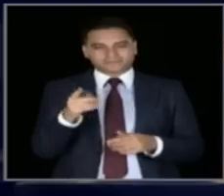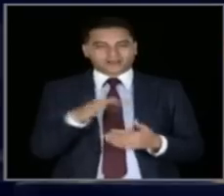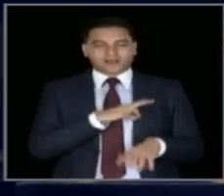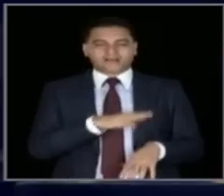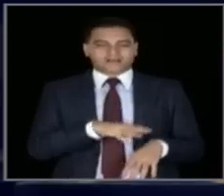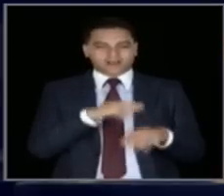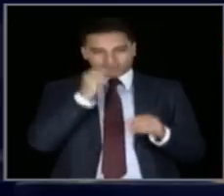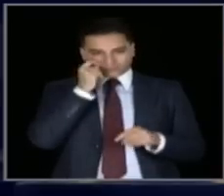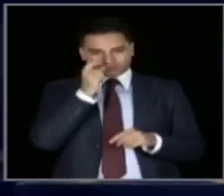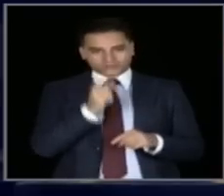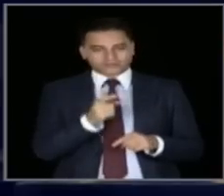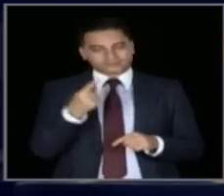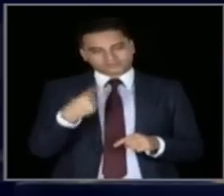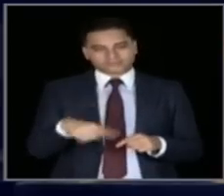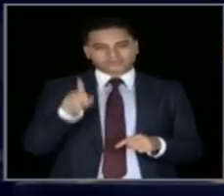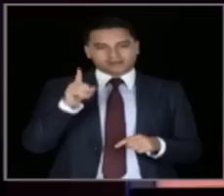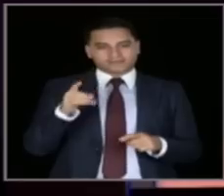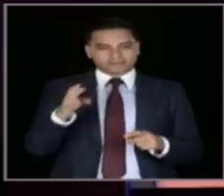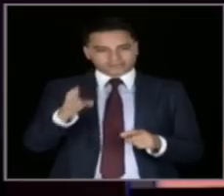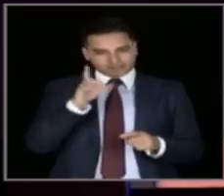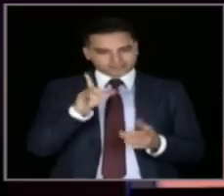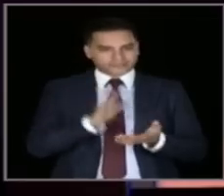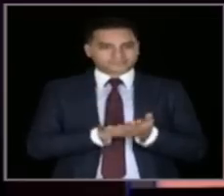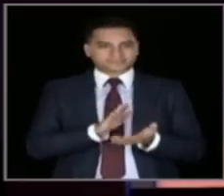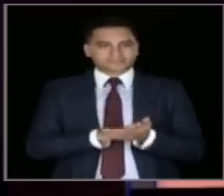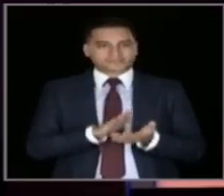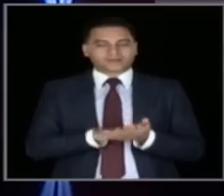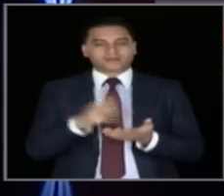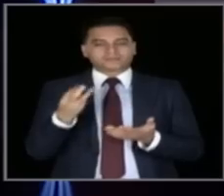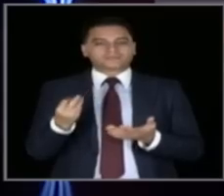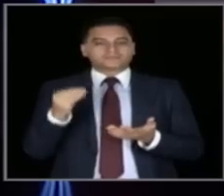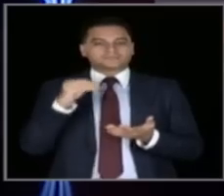الراحل رفعت المحجوب هي الإجابة الصحيحة. برافو عليك يا أحمد. 30 نقطة.